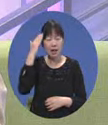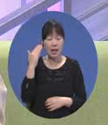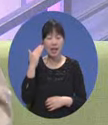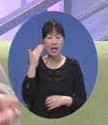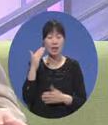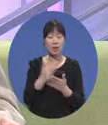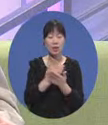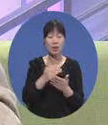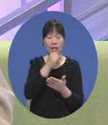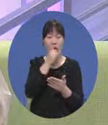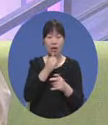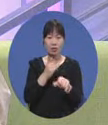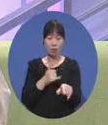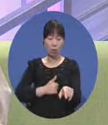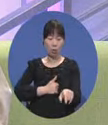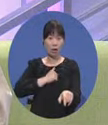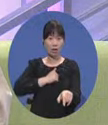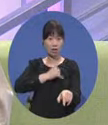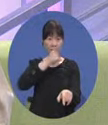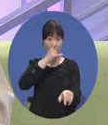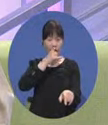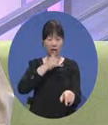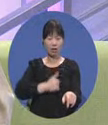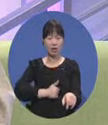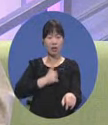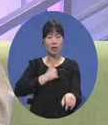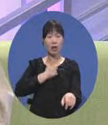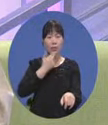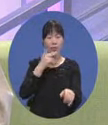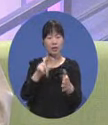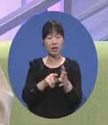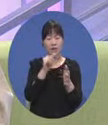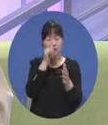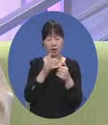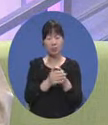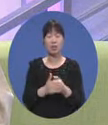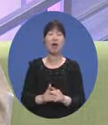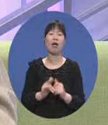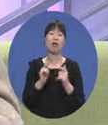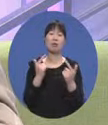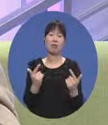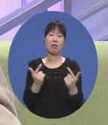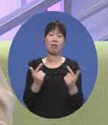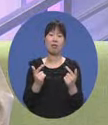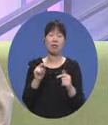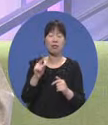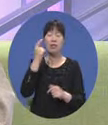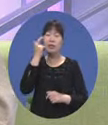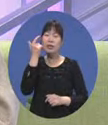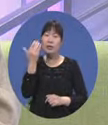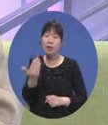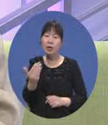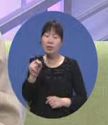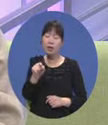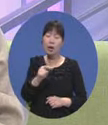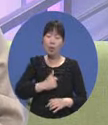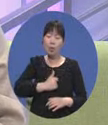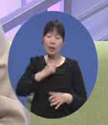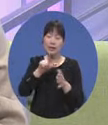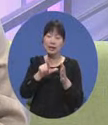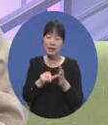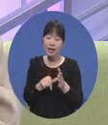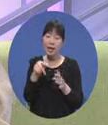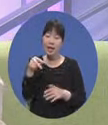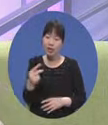너 화가 나니? 그러면 화가 안 날 때도 있기 때문에 아니라고 그래요. 네. 그럼 걔네들한테 질문할 때는 너 화날